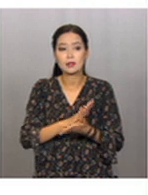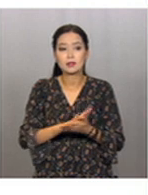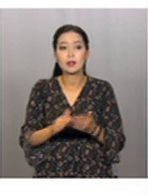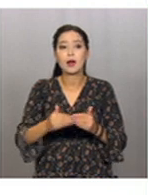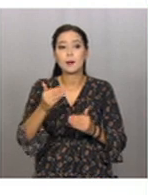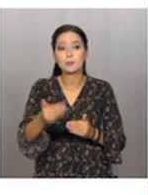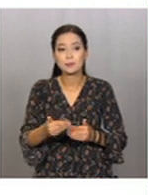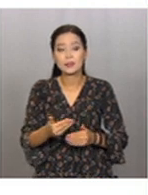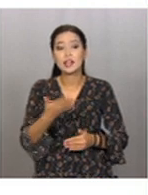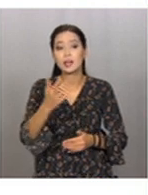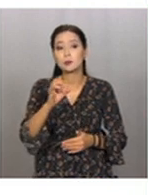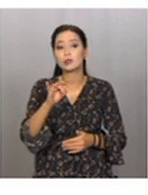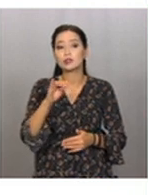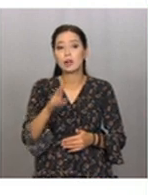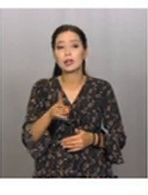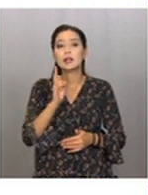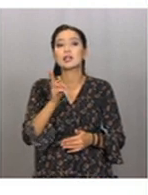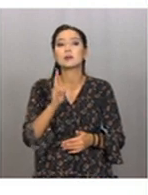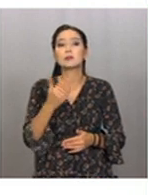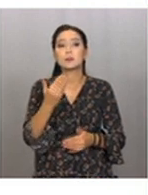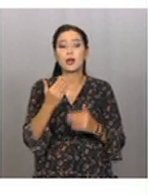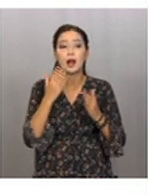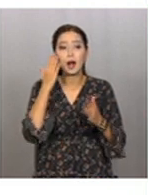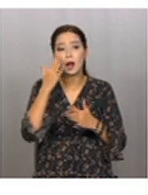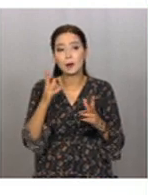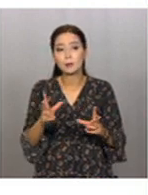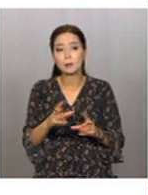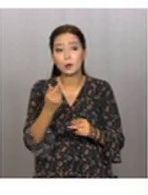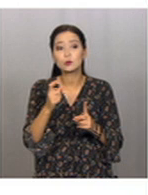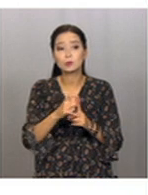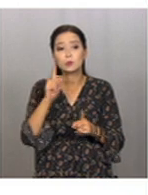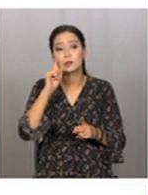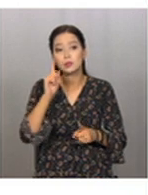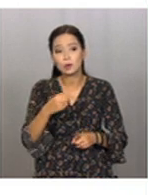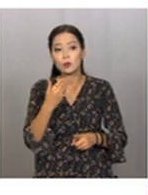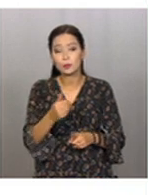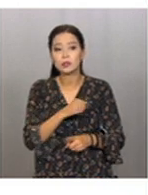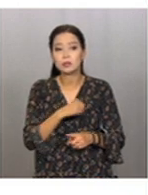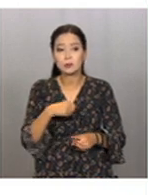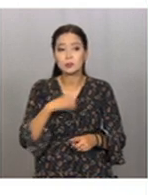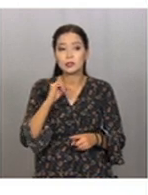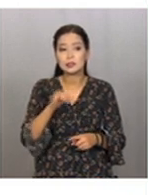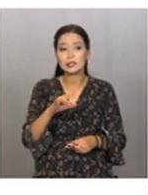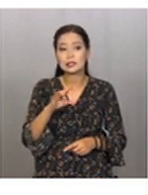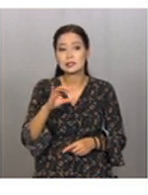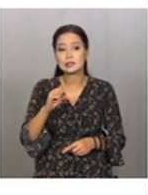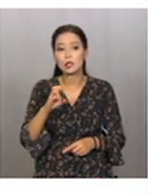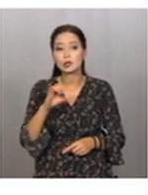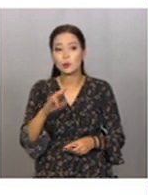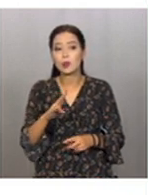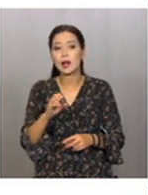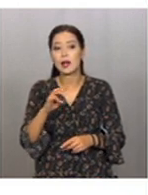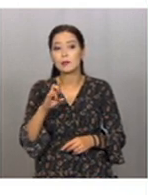Біржан, кімге дәрі амандығың, сөз білсең, бұда сенің жамандығың. Қиса сол әнбиеден